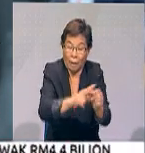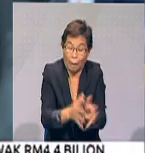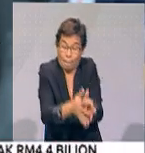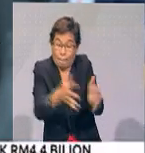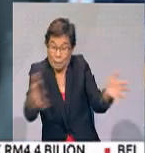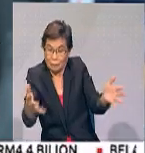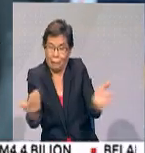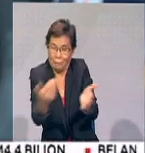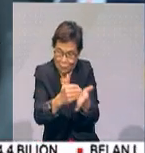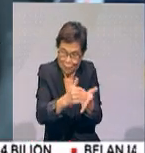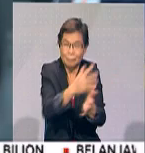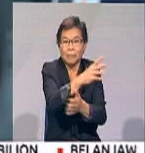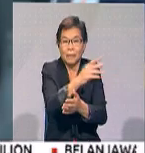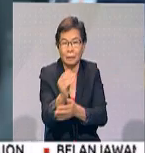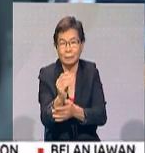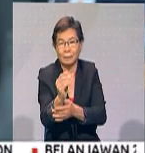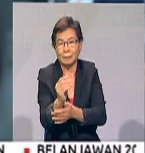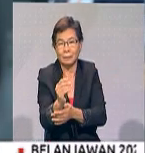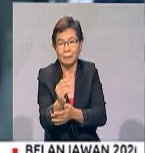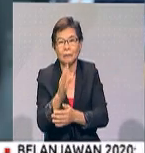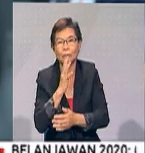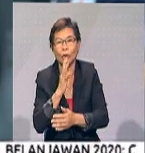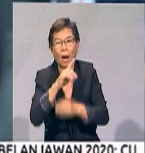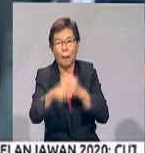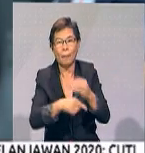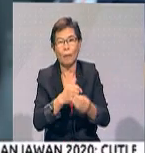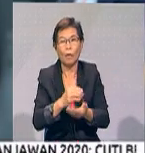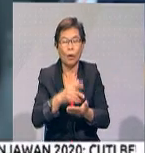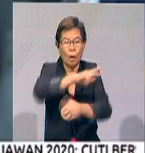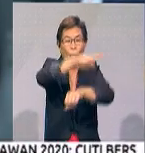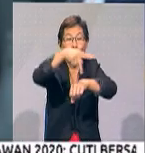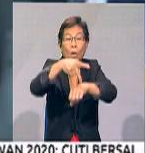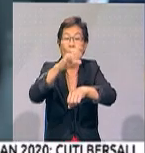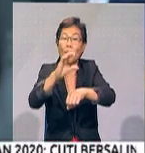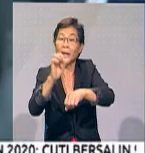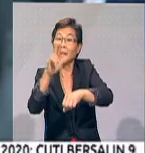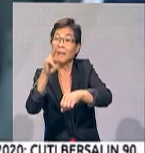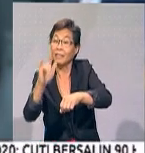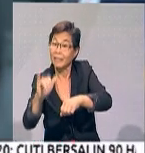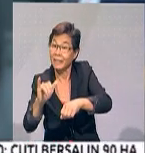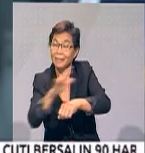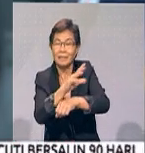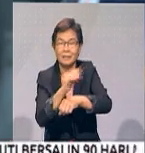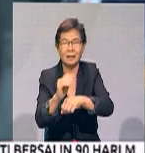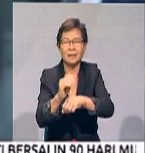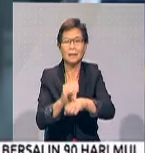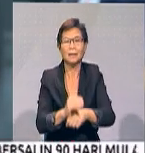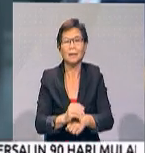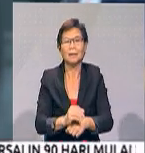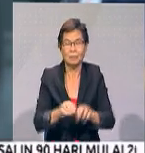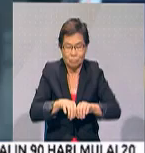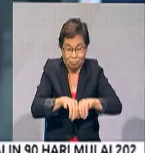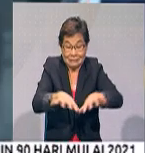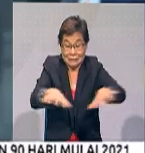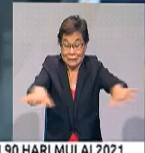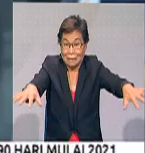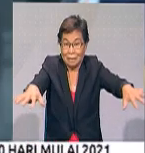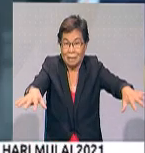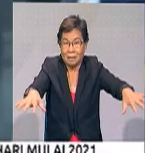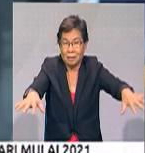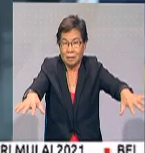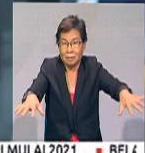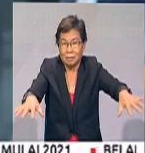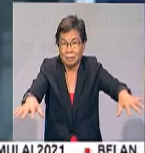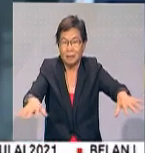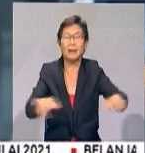dibesarkan lagi. Disebutkan juga Pulau Keri. Dan rangkaian ini disambung dengan